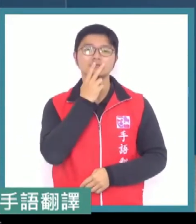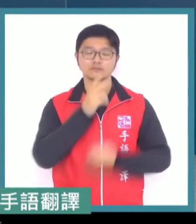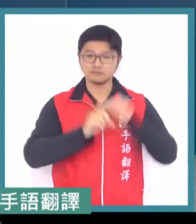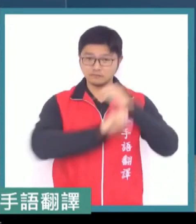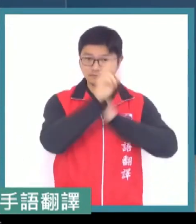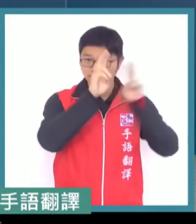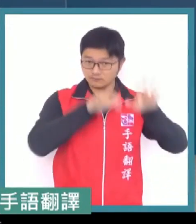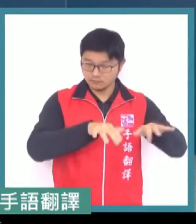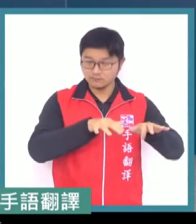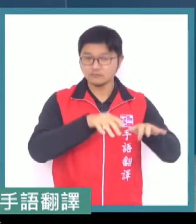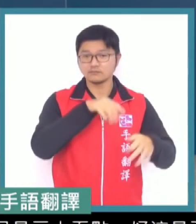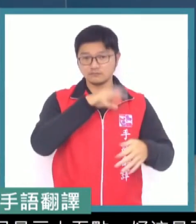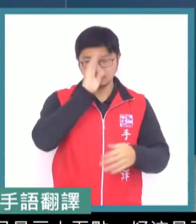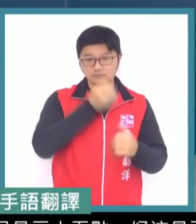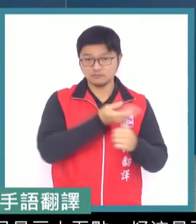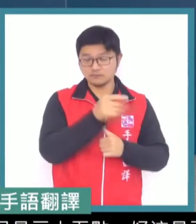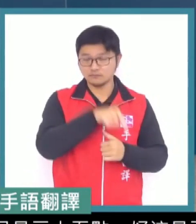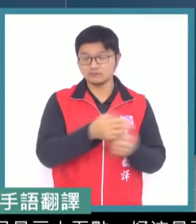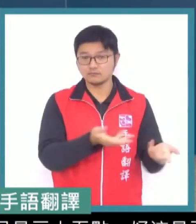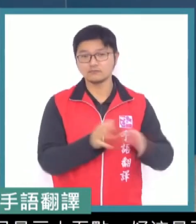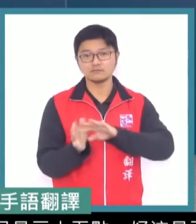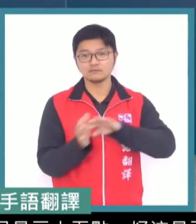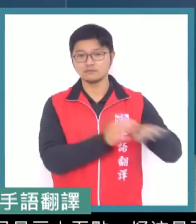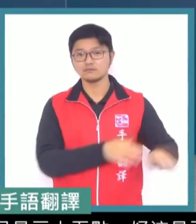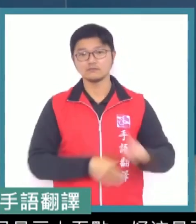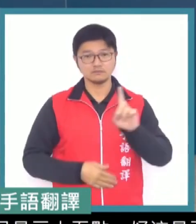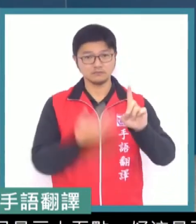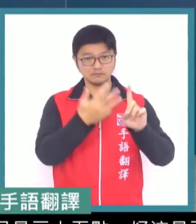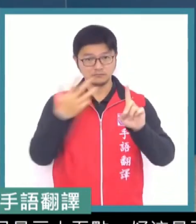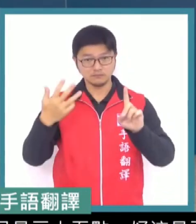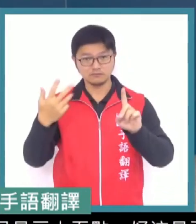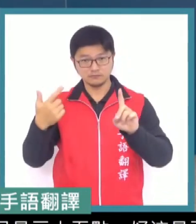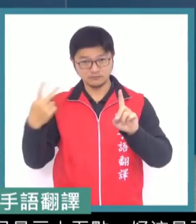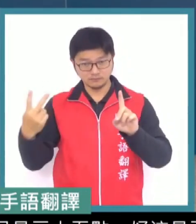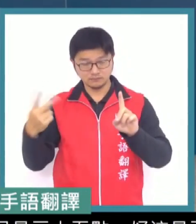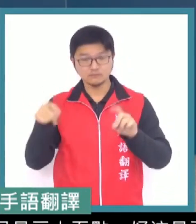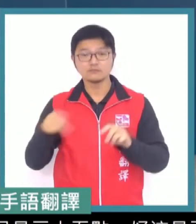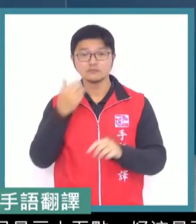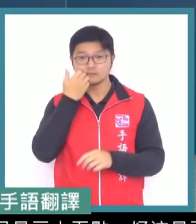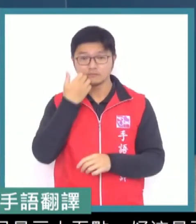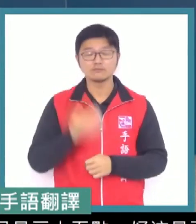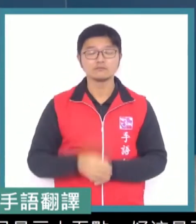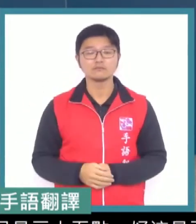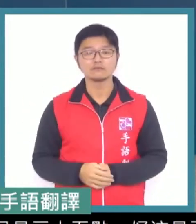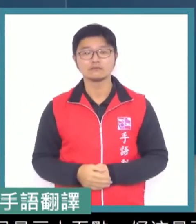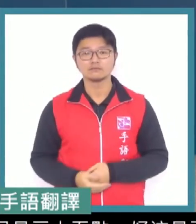个个案。另外第二个案是18862，那么是这个